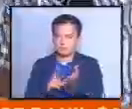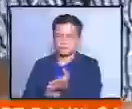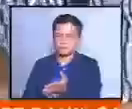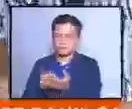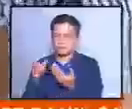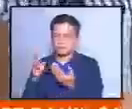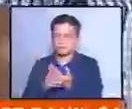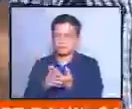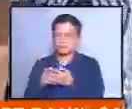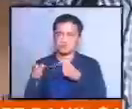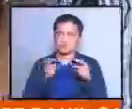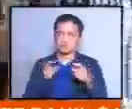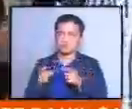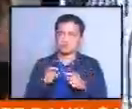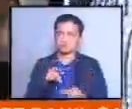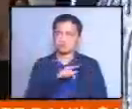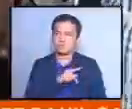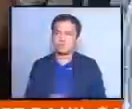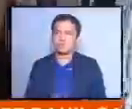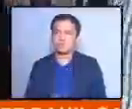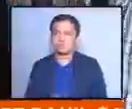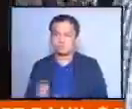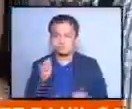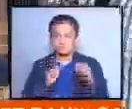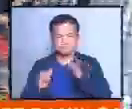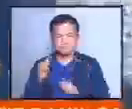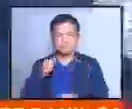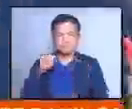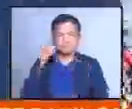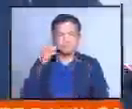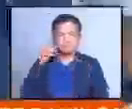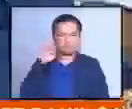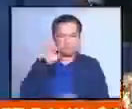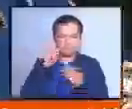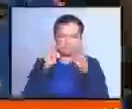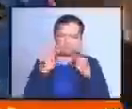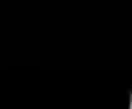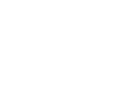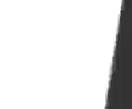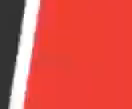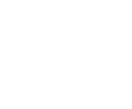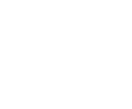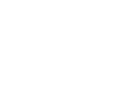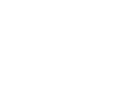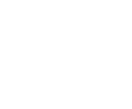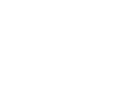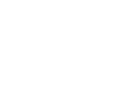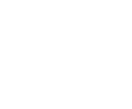programa at operasyon ng mga pulis. Umaaksyon, Marianne Enriquez, News 5.